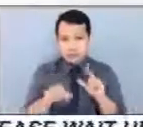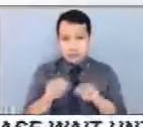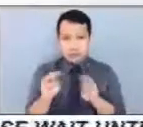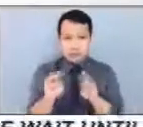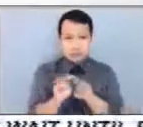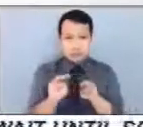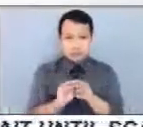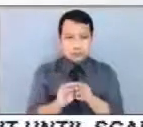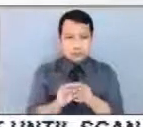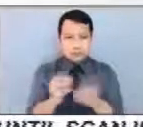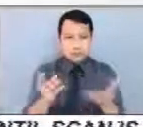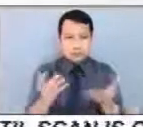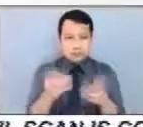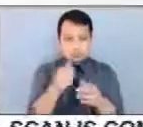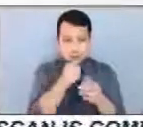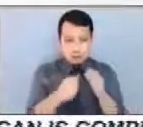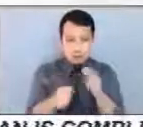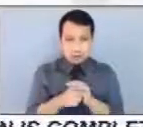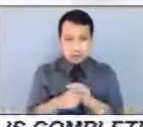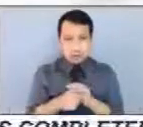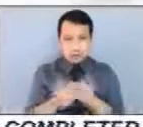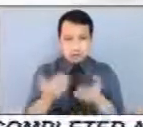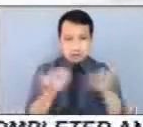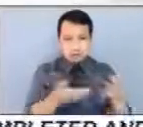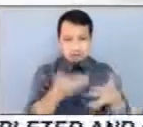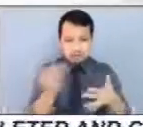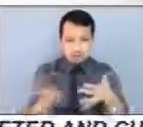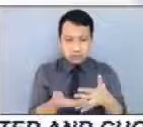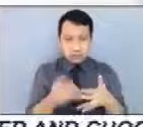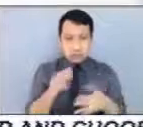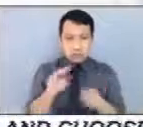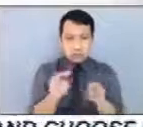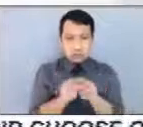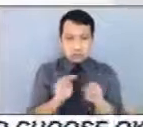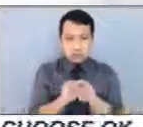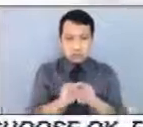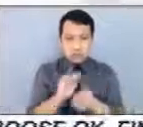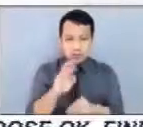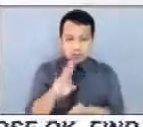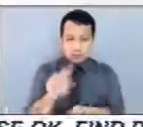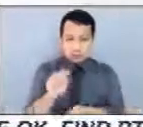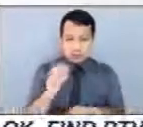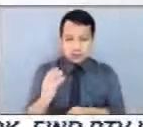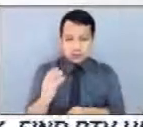sa multiple counts ng sexual assault at paglabag sa anti-child abuse law.